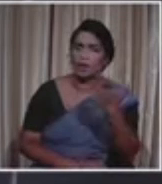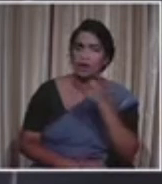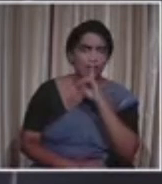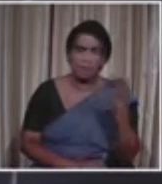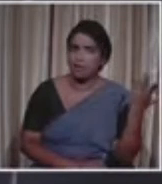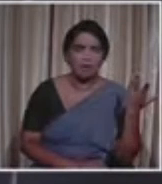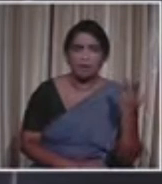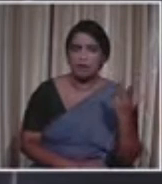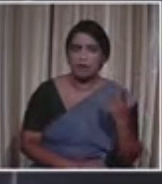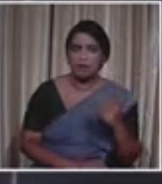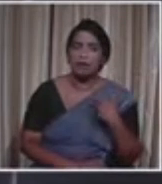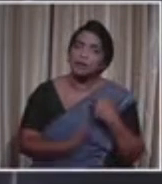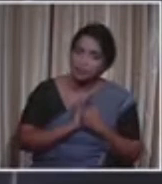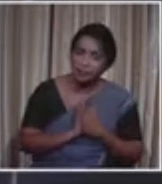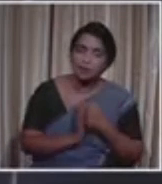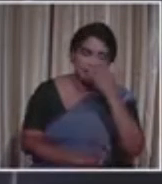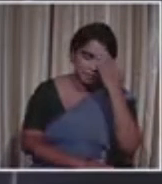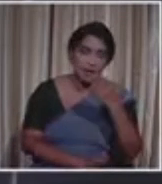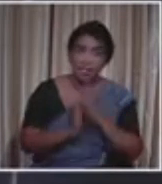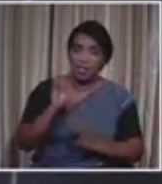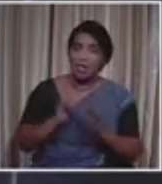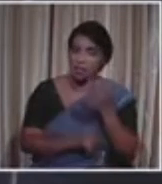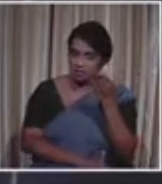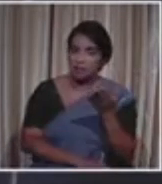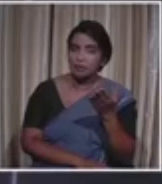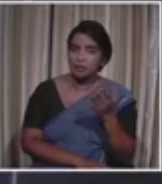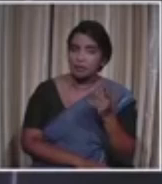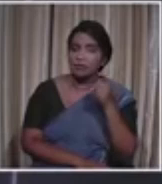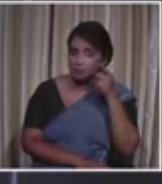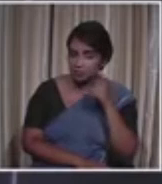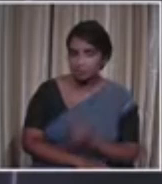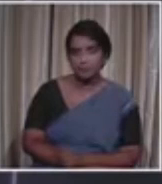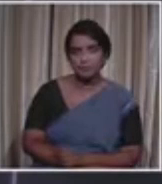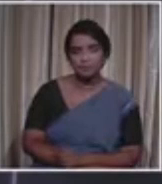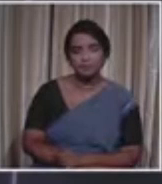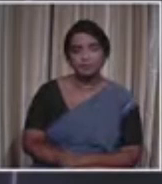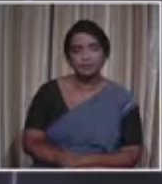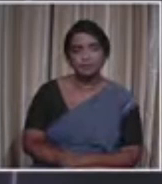තමයි ඔබතුමාගෙන් මම ගෞරවයෙන් ඉල්ලනවා ජේෂ්ඨ අමතිවරයෙක් හැටියට ඔබතුමාට නැහැ.